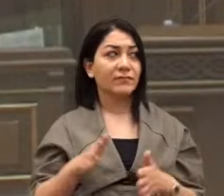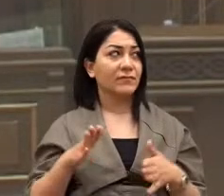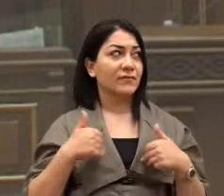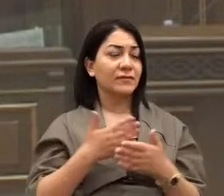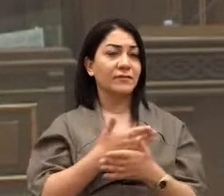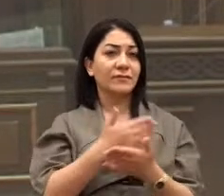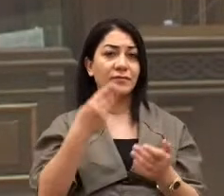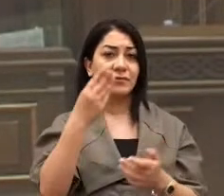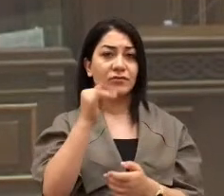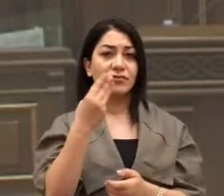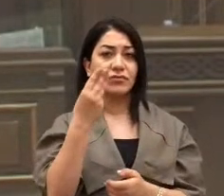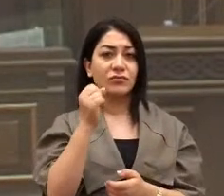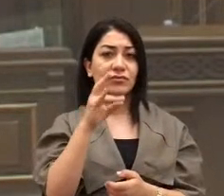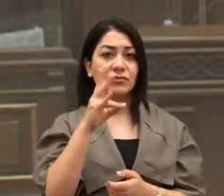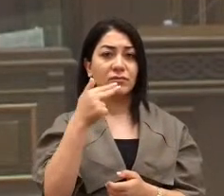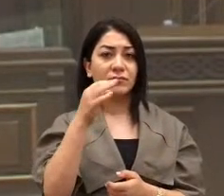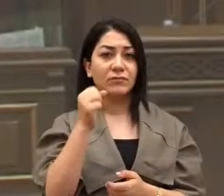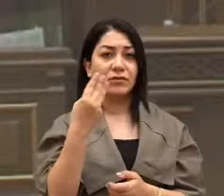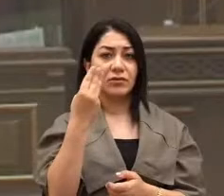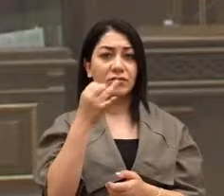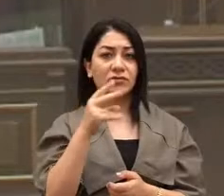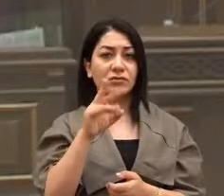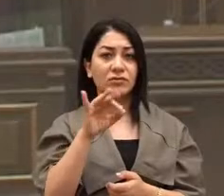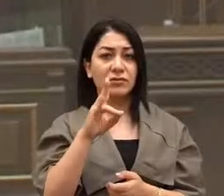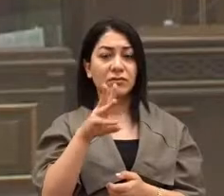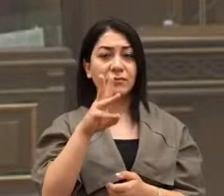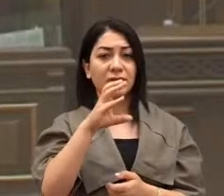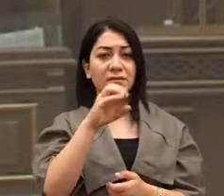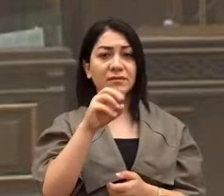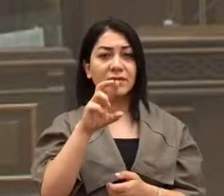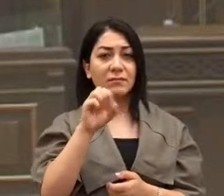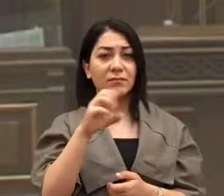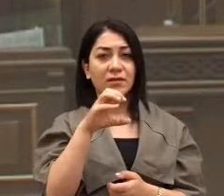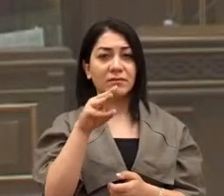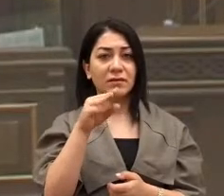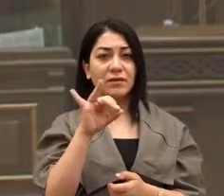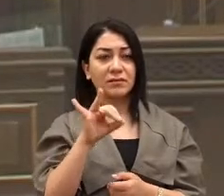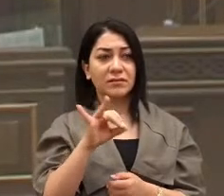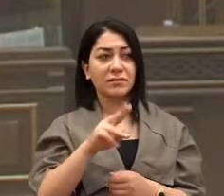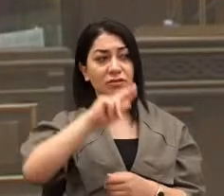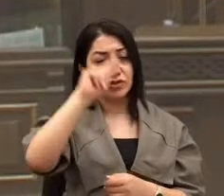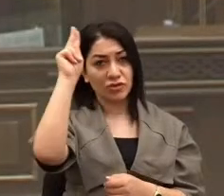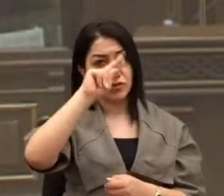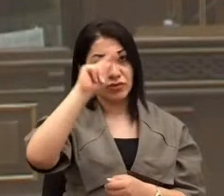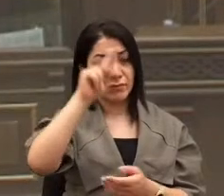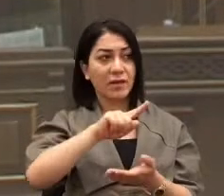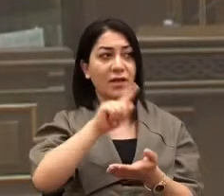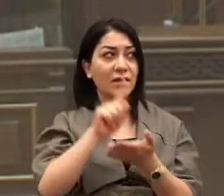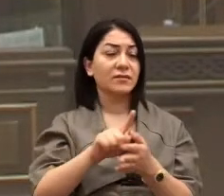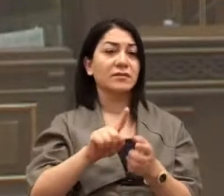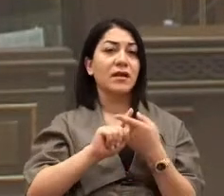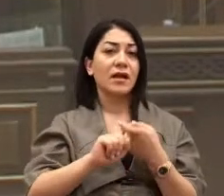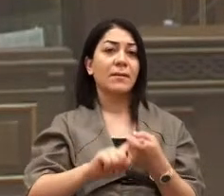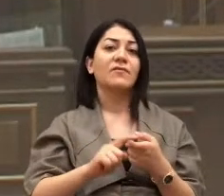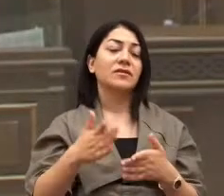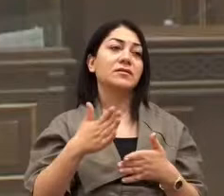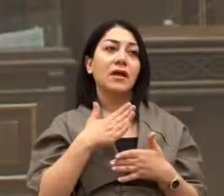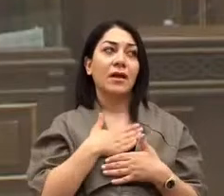Բարև ձեզ, ես Շուշան Փաշինյանն եմ, Մղթար Սևաստացի կրթահամալիրի սովորող։ Հարցս վերաբերվում է